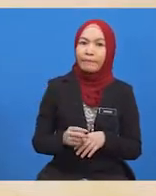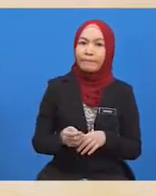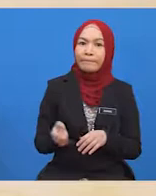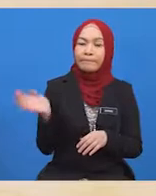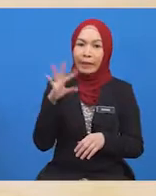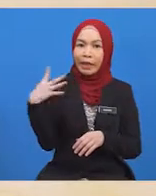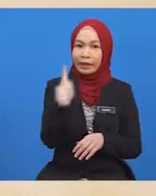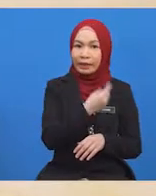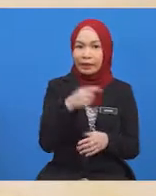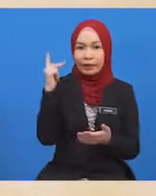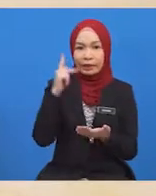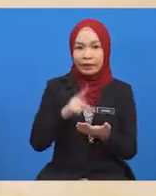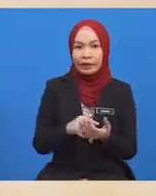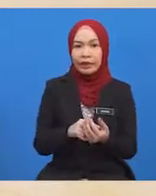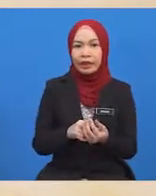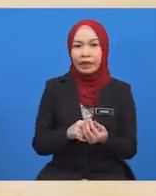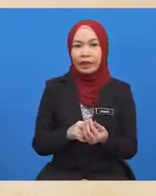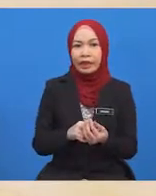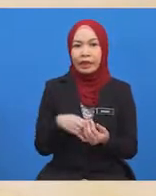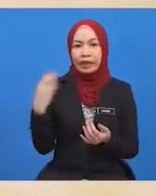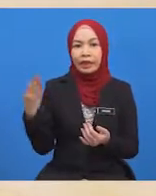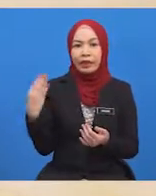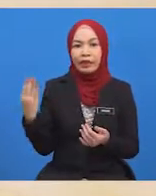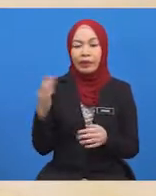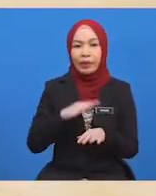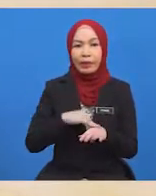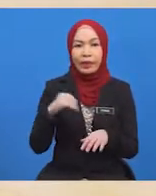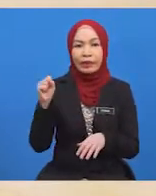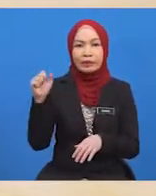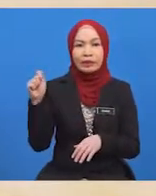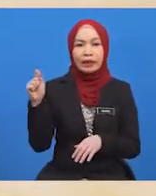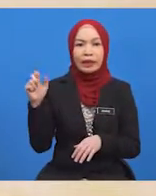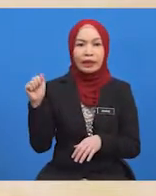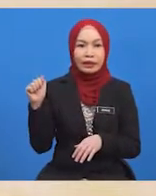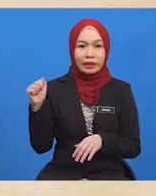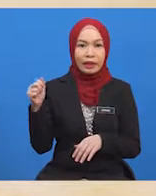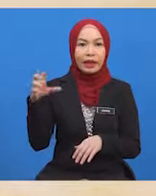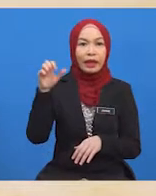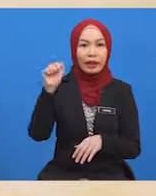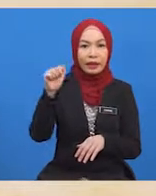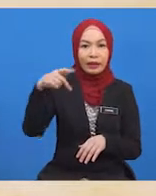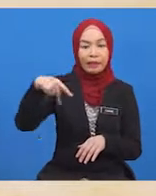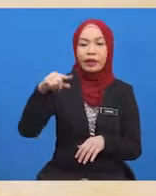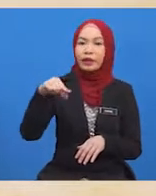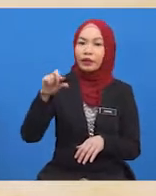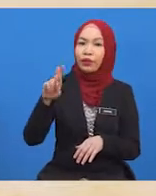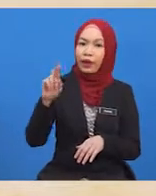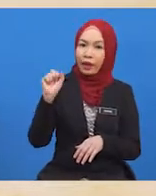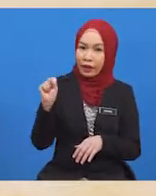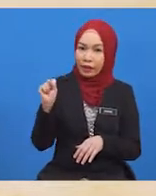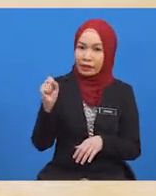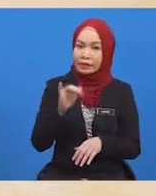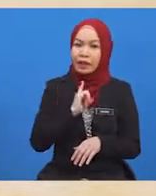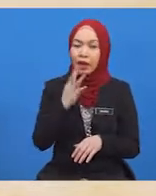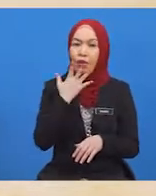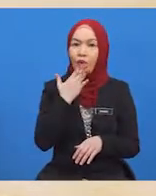kenal pasti nomor kepada satah A, P, Q, R, S dahulu. Cikgu warnakan satah P,